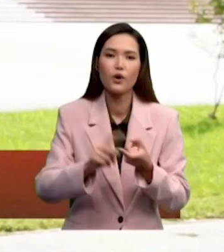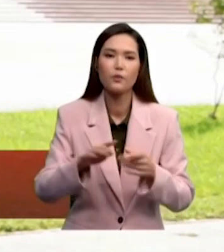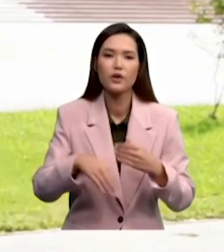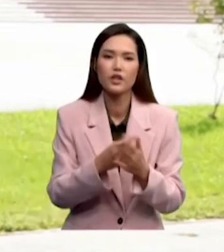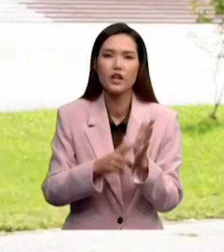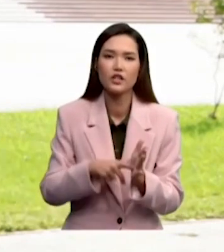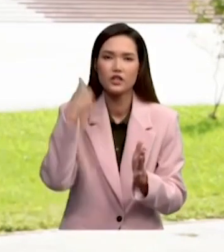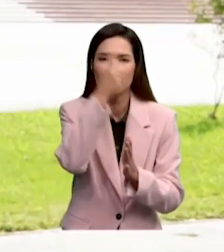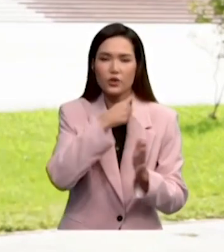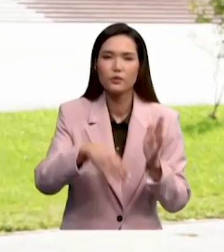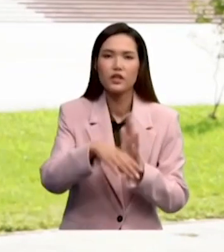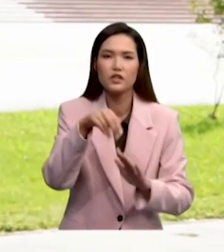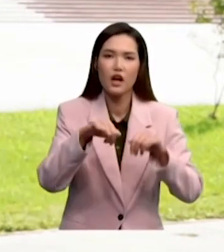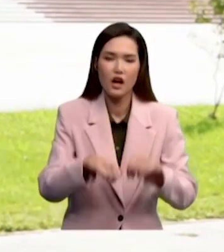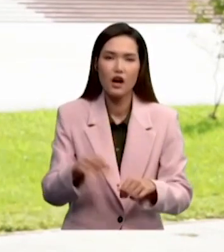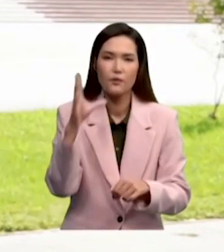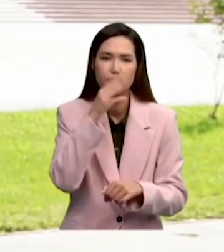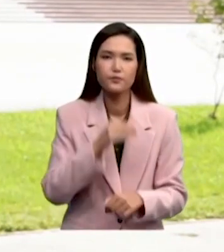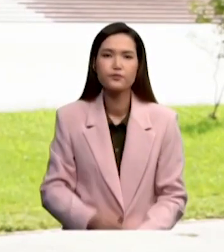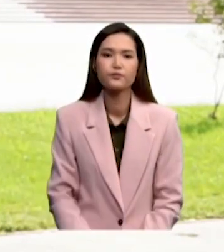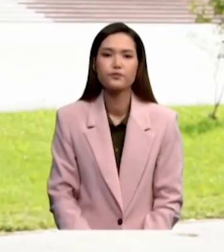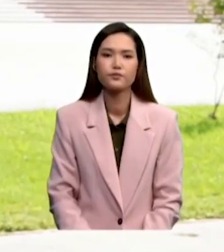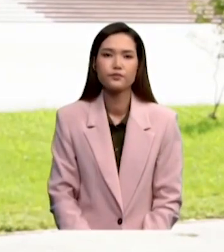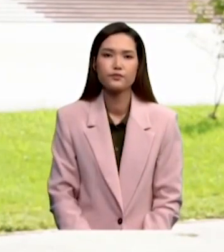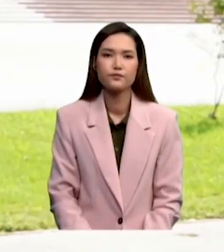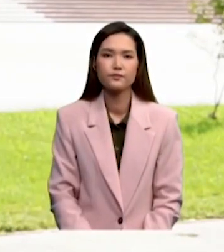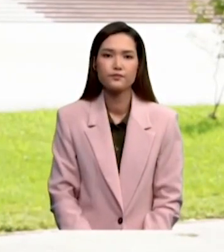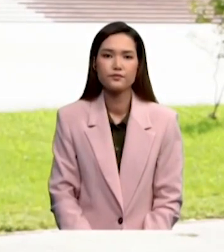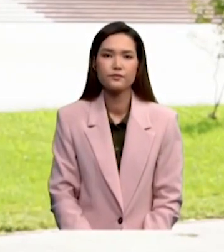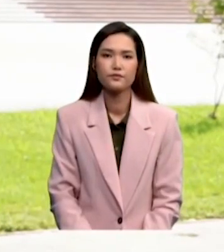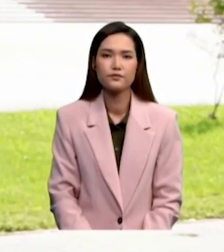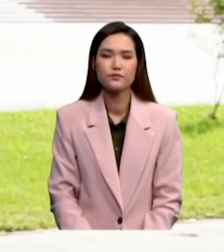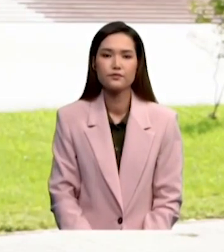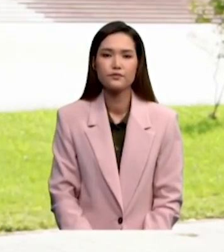жылға сайлауға түсе алады. Маржан Жұмабай, Санжар Равшан, Атамекен Бизнес, Өзбекстан.